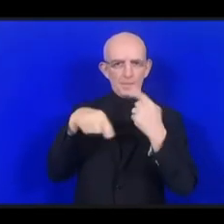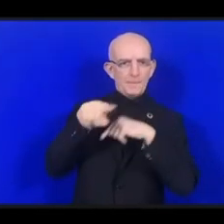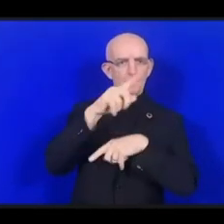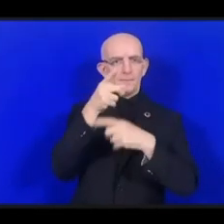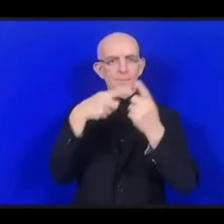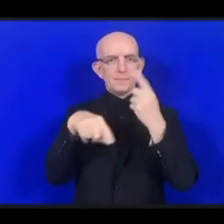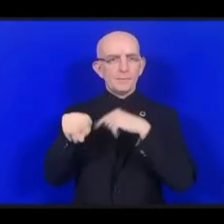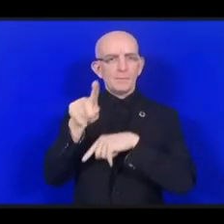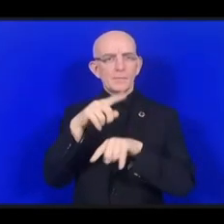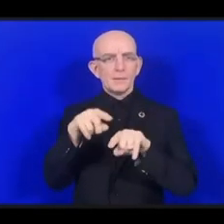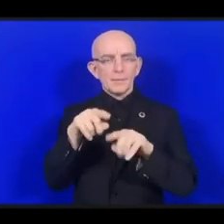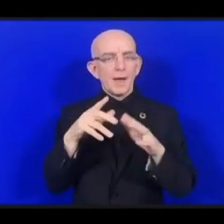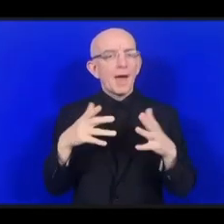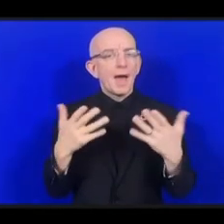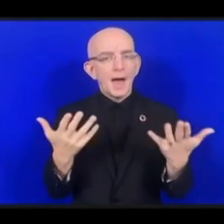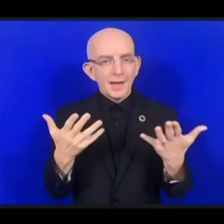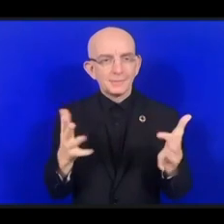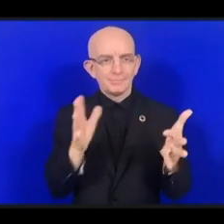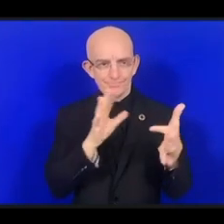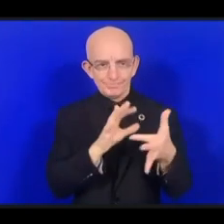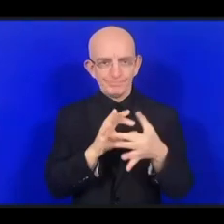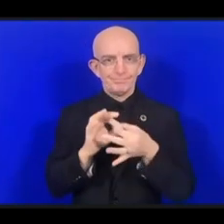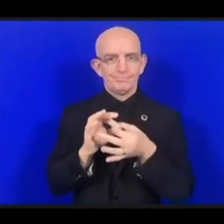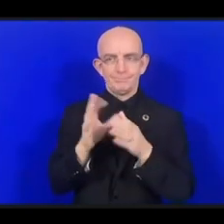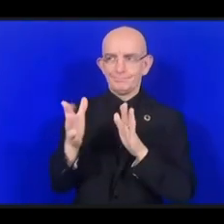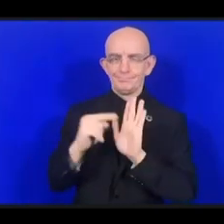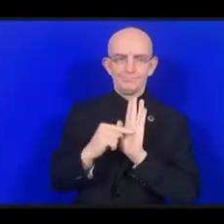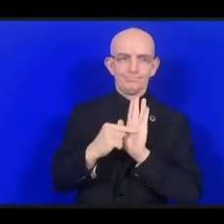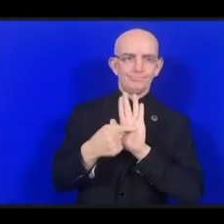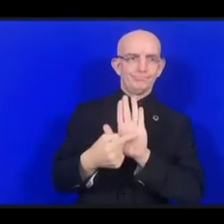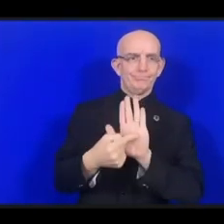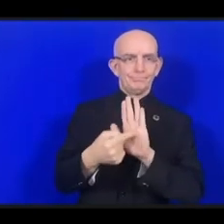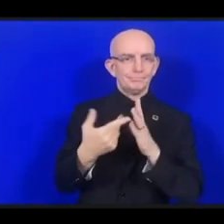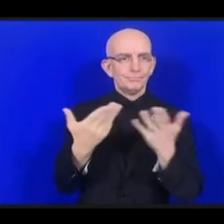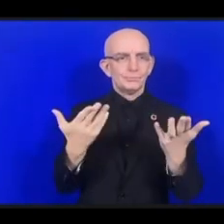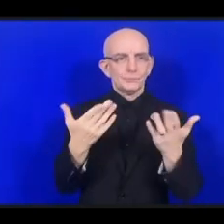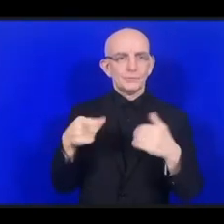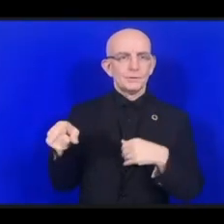caractère qui signifie ramener